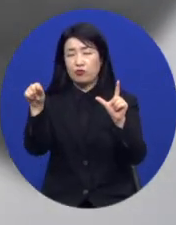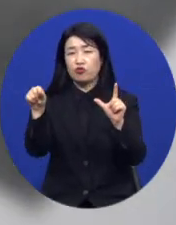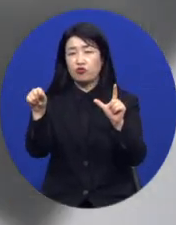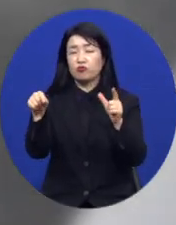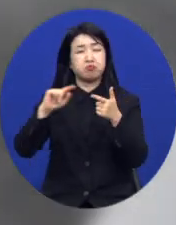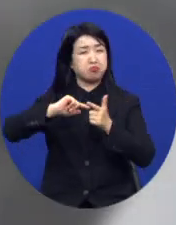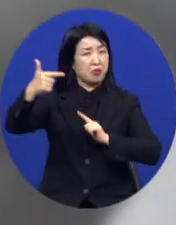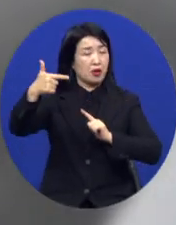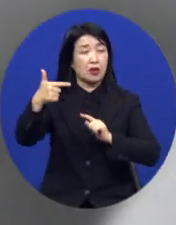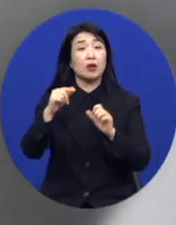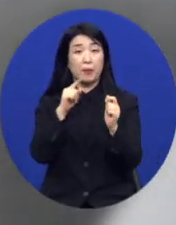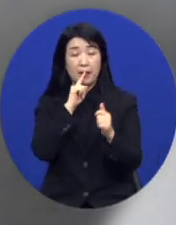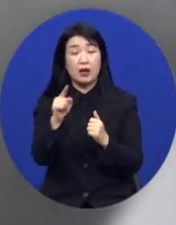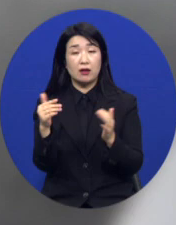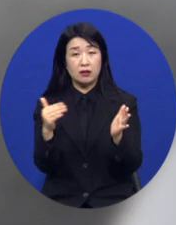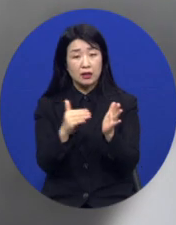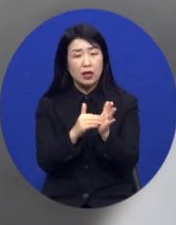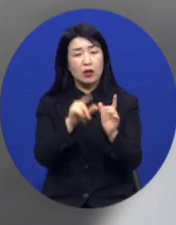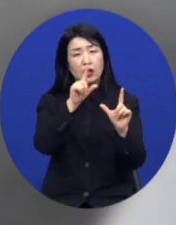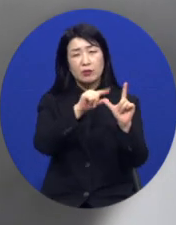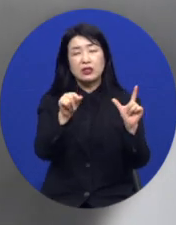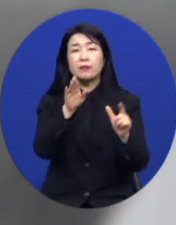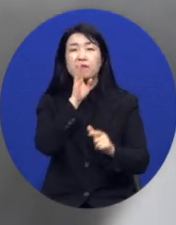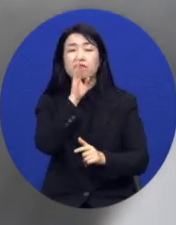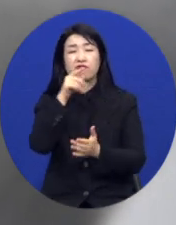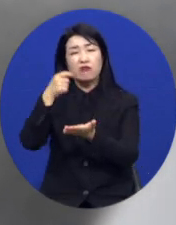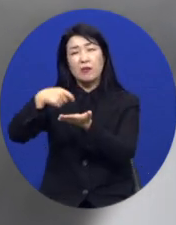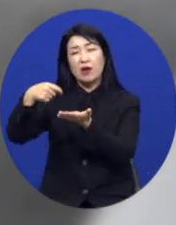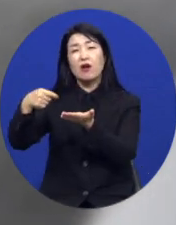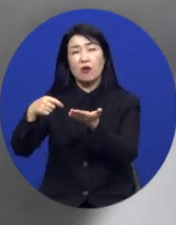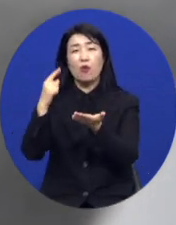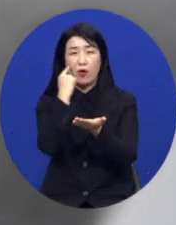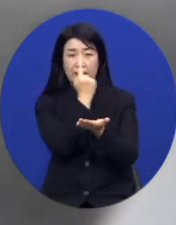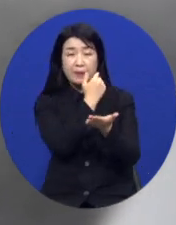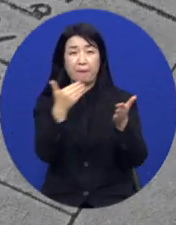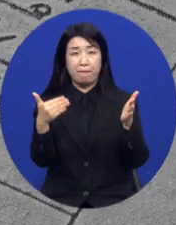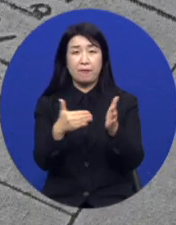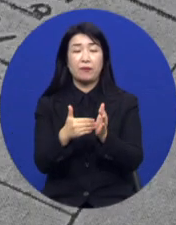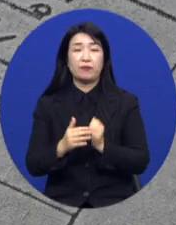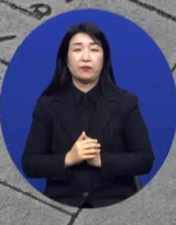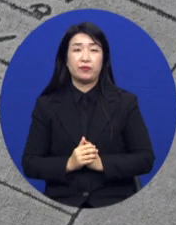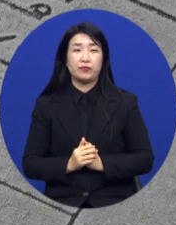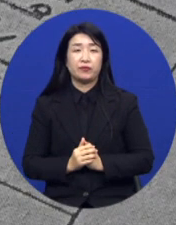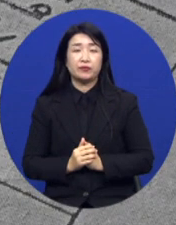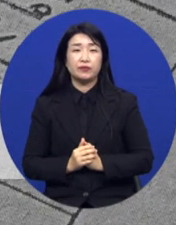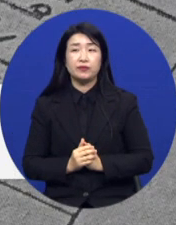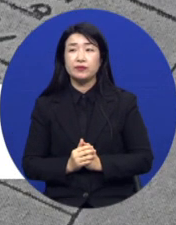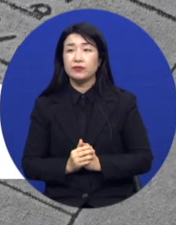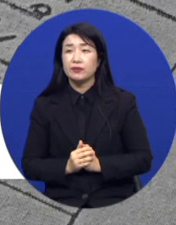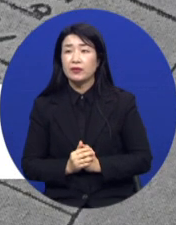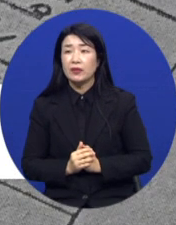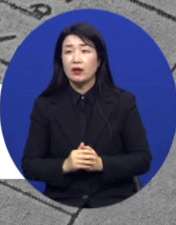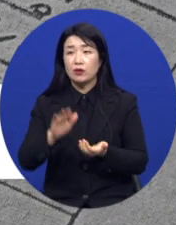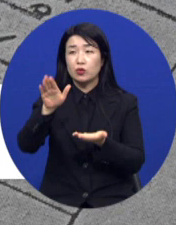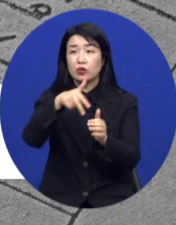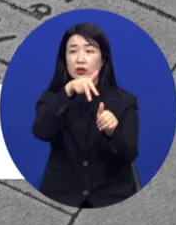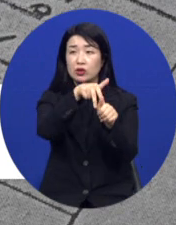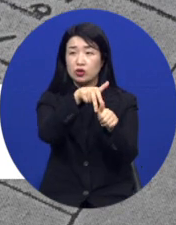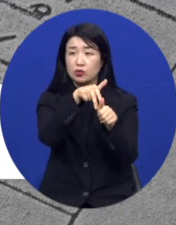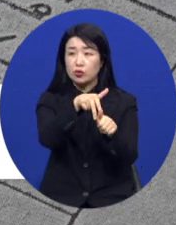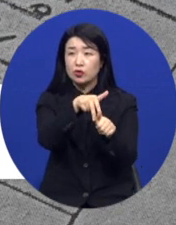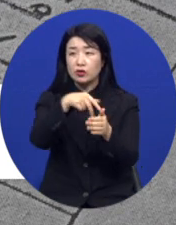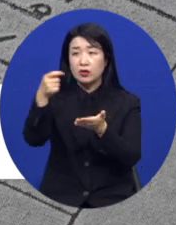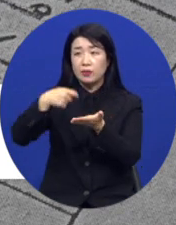사실을 부인했고 또 다른 일부는 실제로 서명했다고 밝혔습니다. 도지사 후보